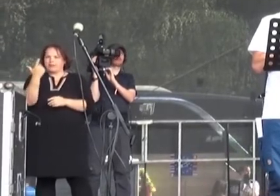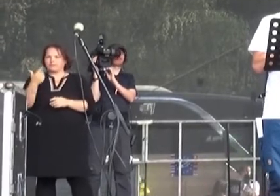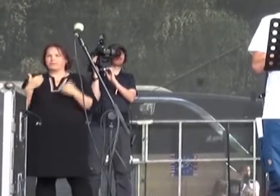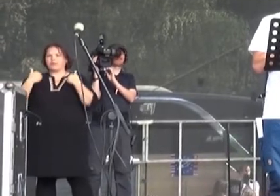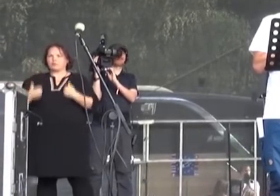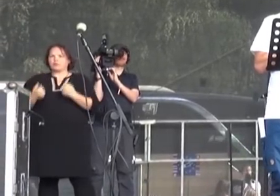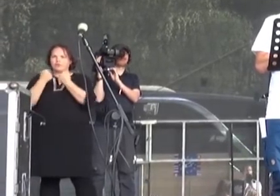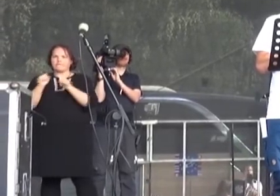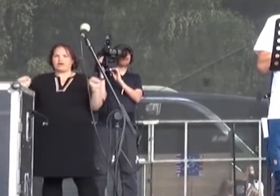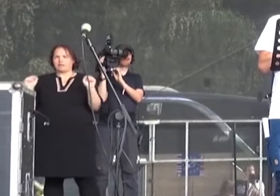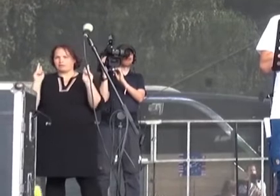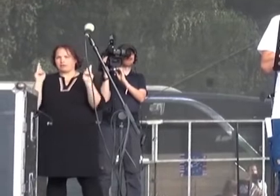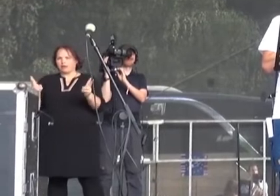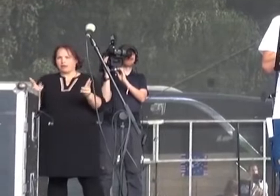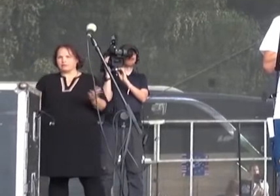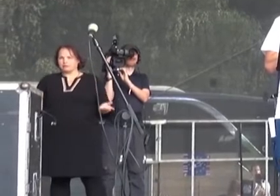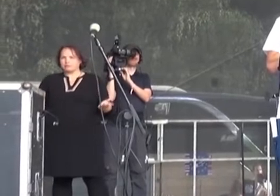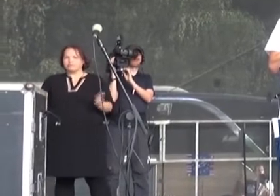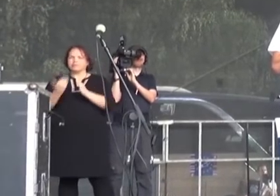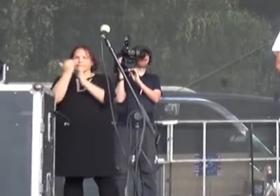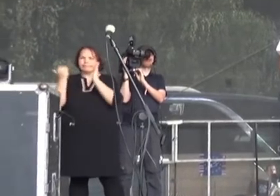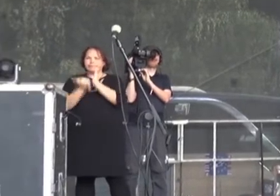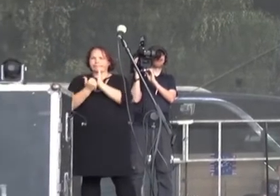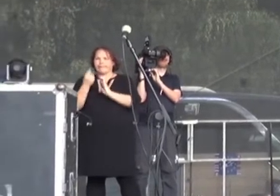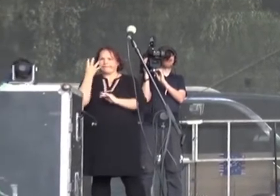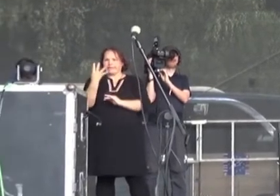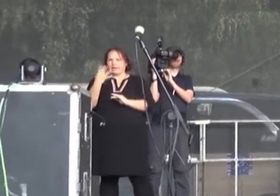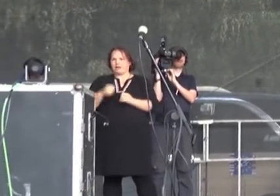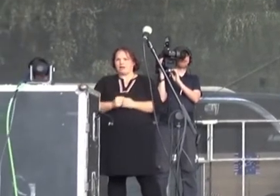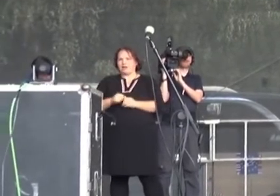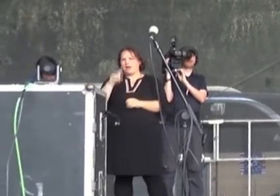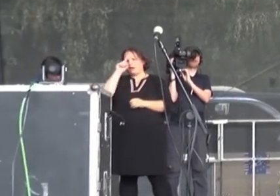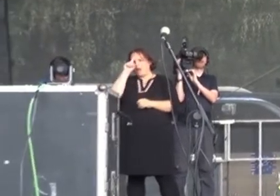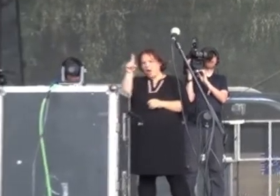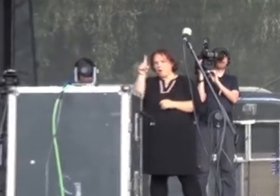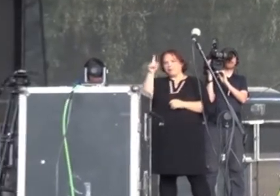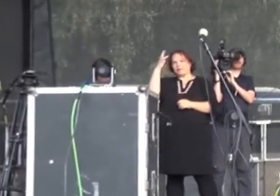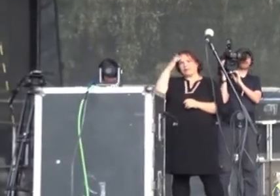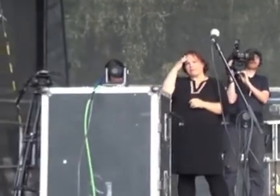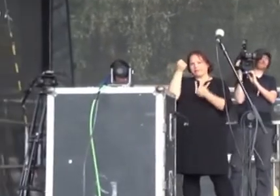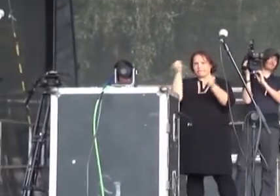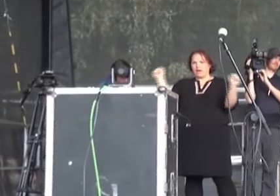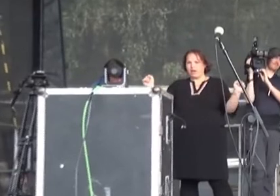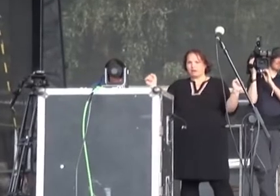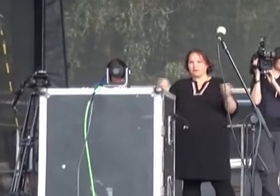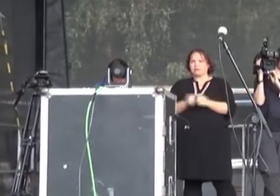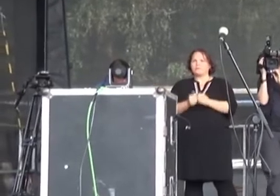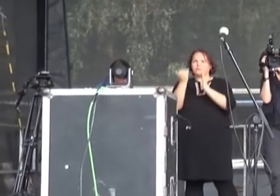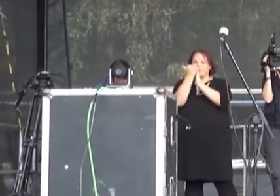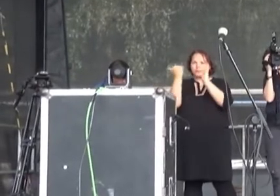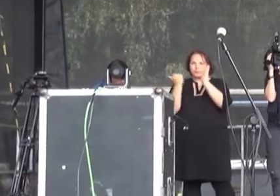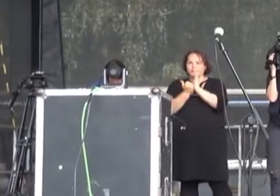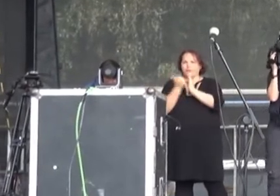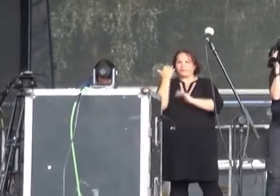persönliche Freiheitsrechte. Artikel 4 Glaubens- und Gewissensfreiheit. Artikel